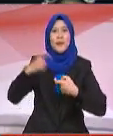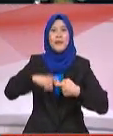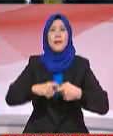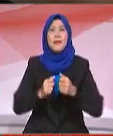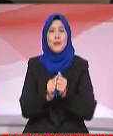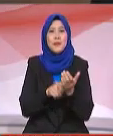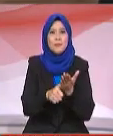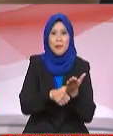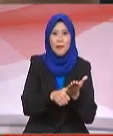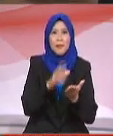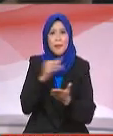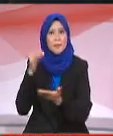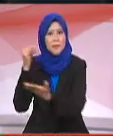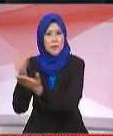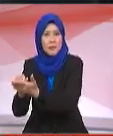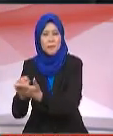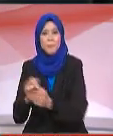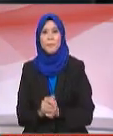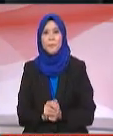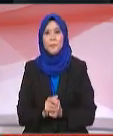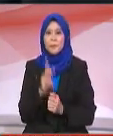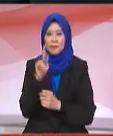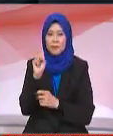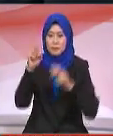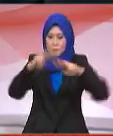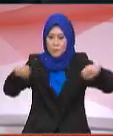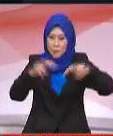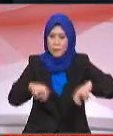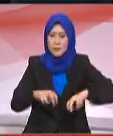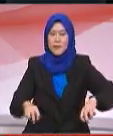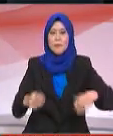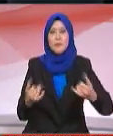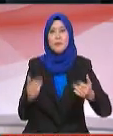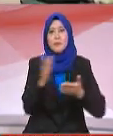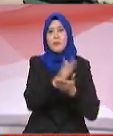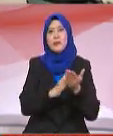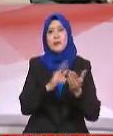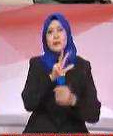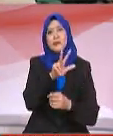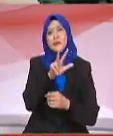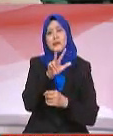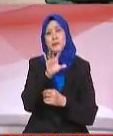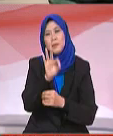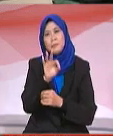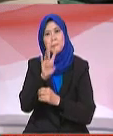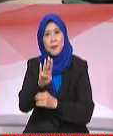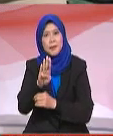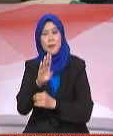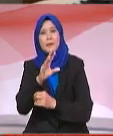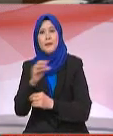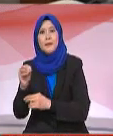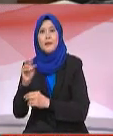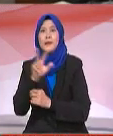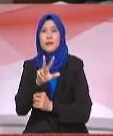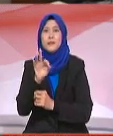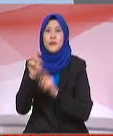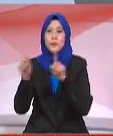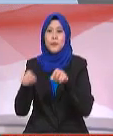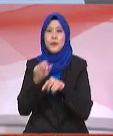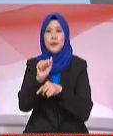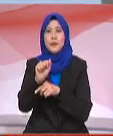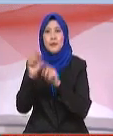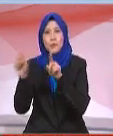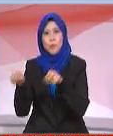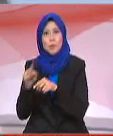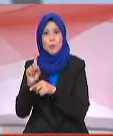dan jenayah. Kes disiasat mengikut Seksyen 39B, Seksyen 39A-2, Seksyen